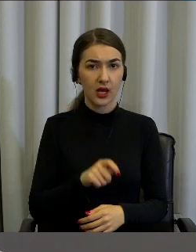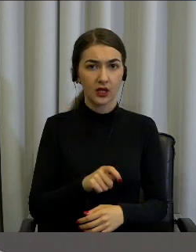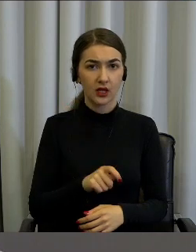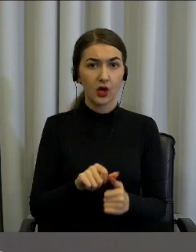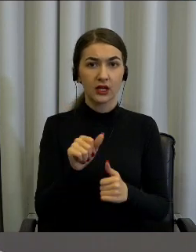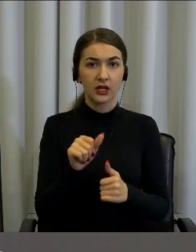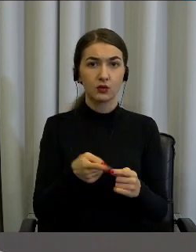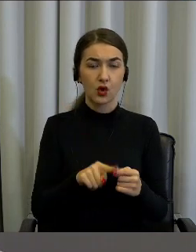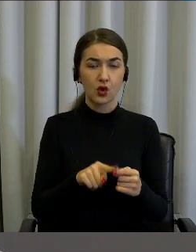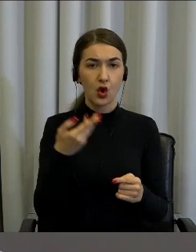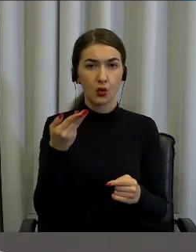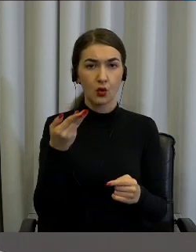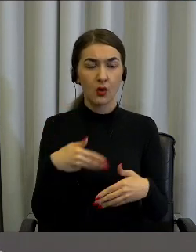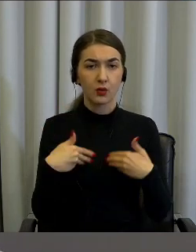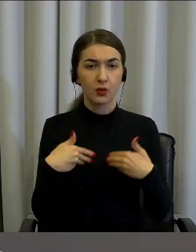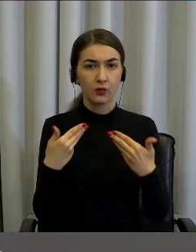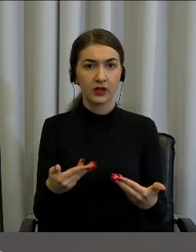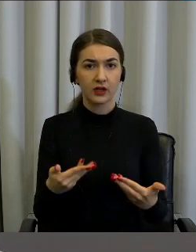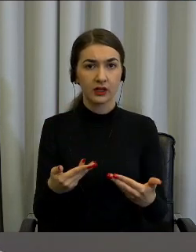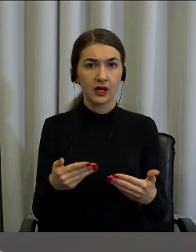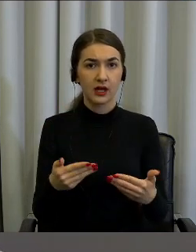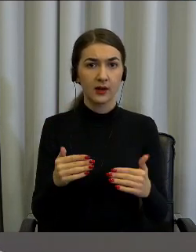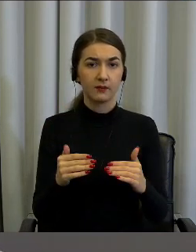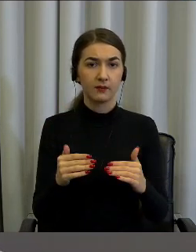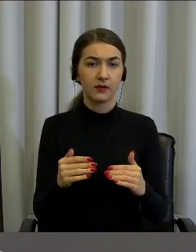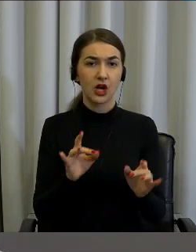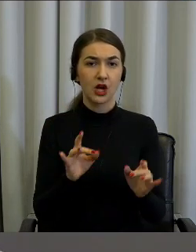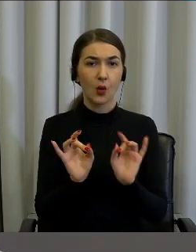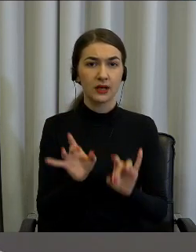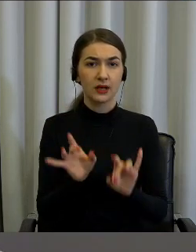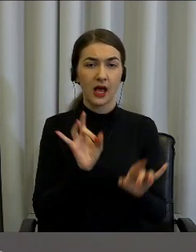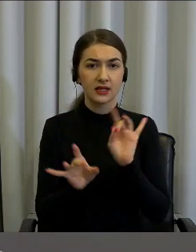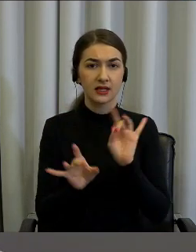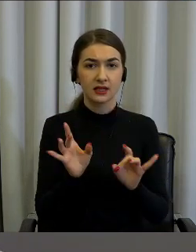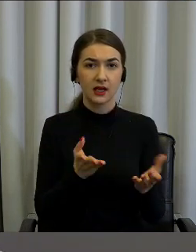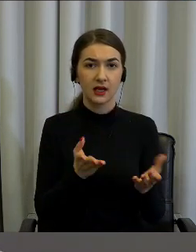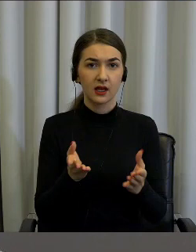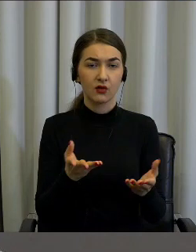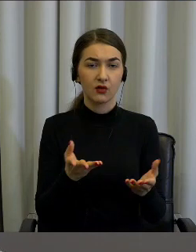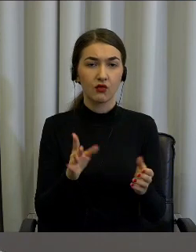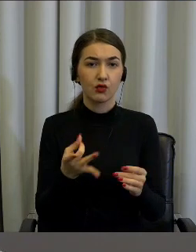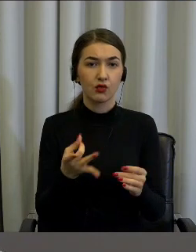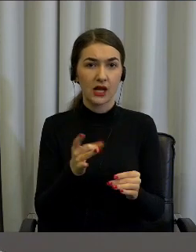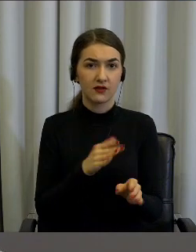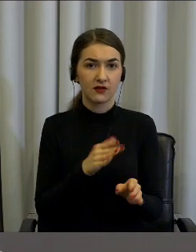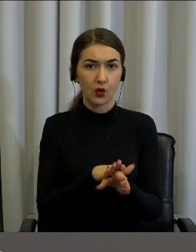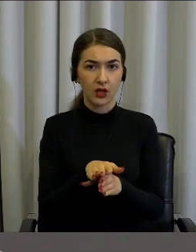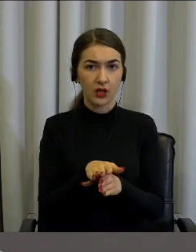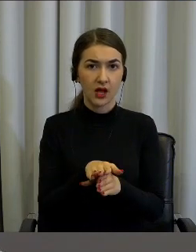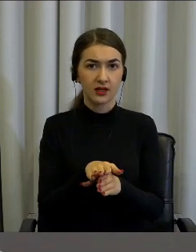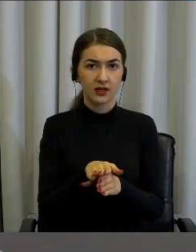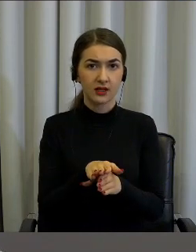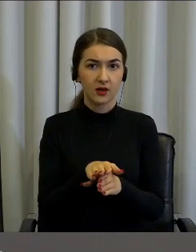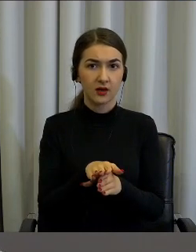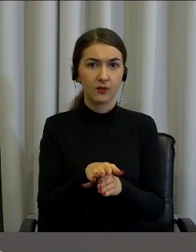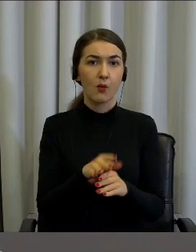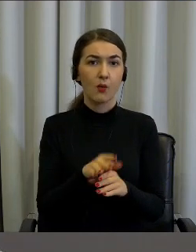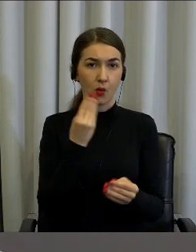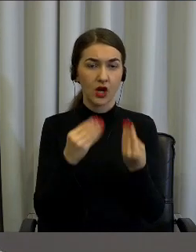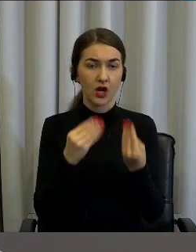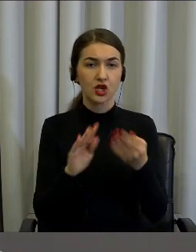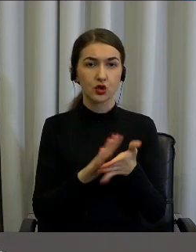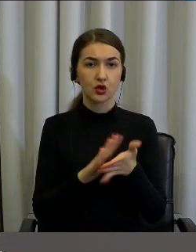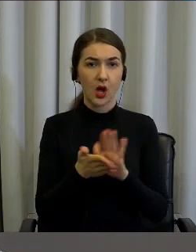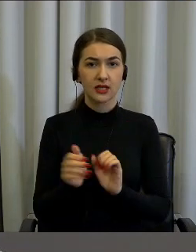цього доповідь пропонує низку конкретних рекомендацій які в разі їх виконання суттєво покращить ситуацію з